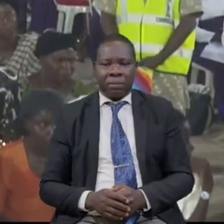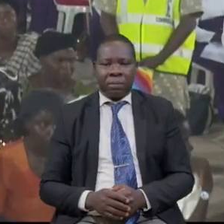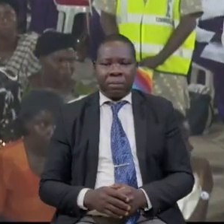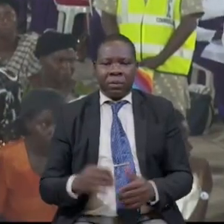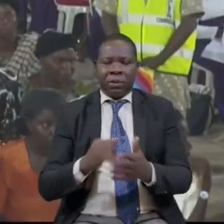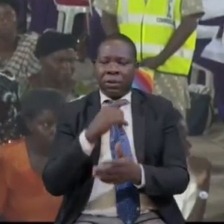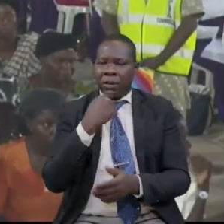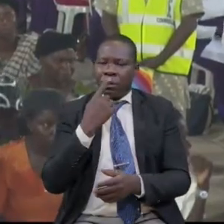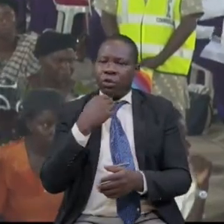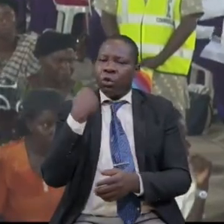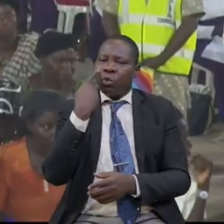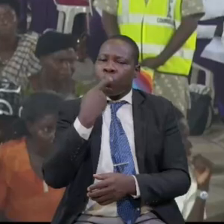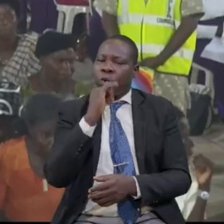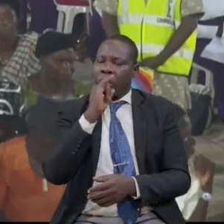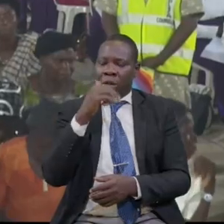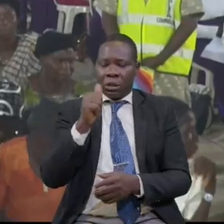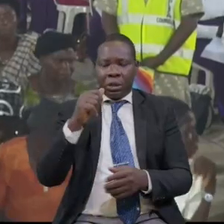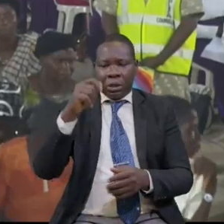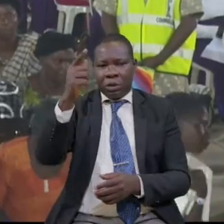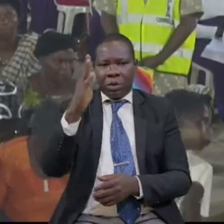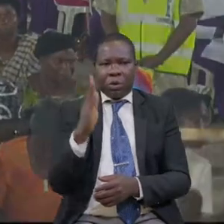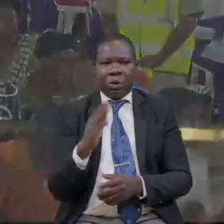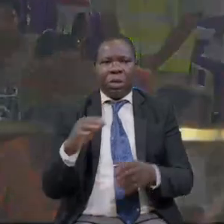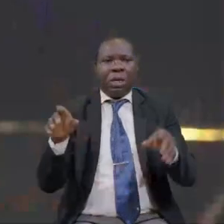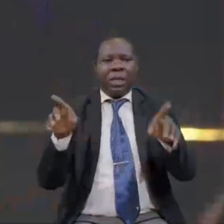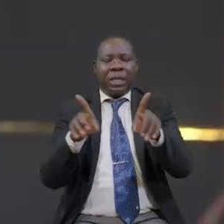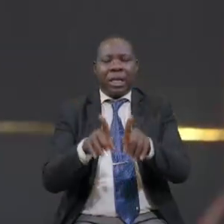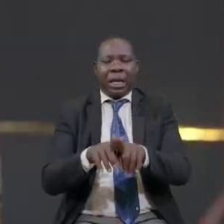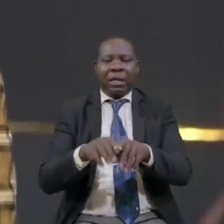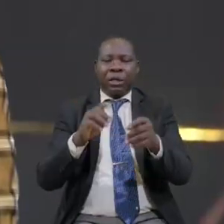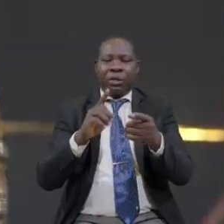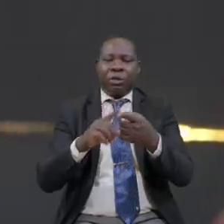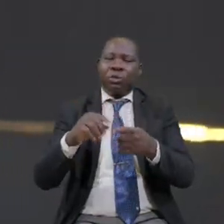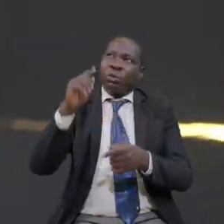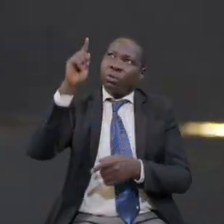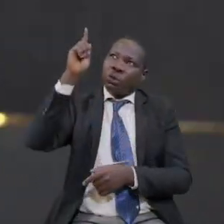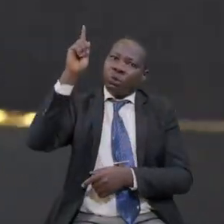qui dit, « Quel Dieu est semblable à toi ?»